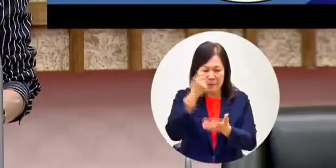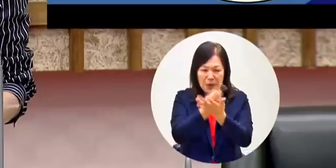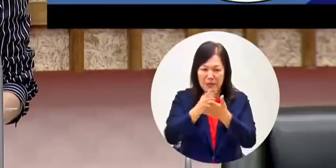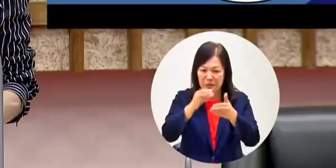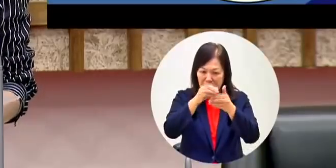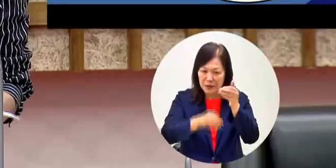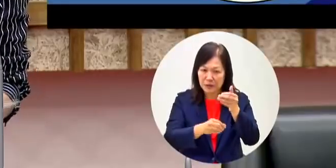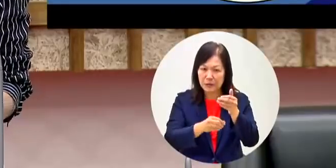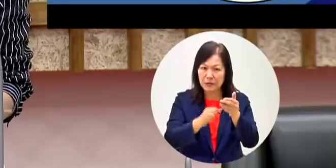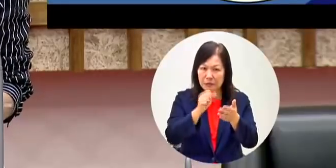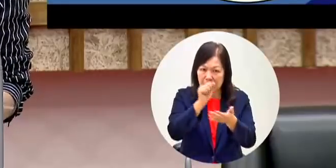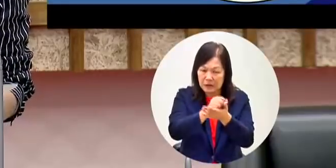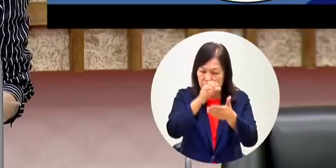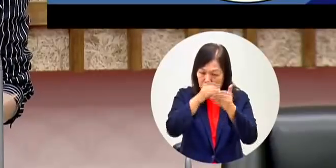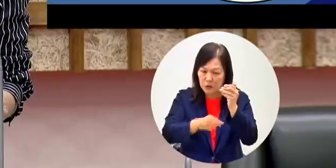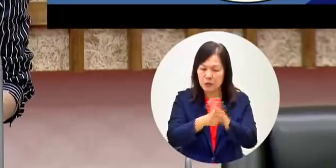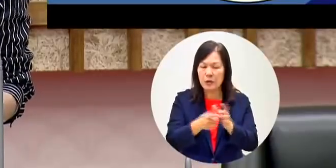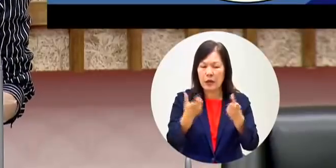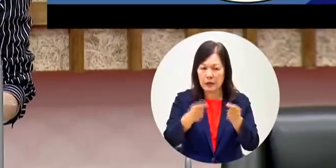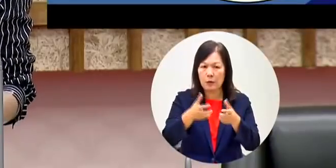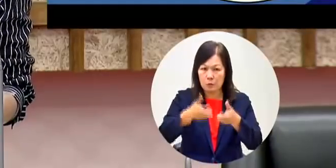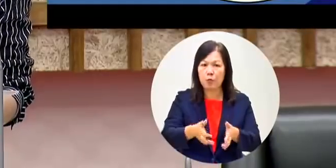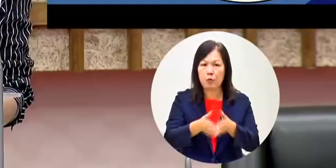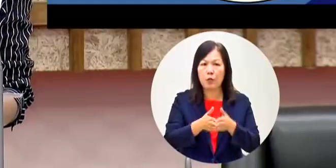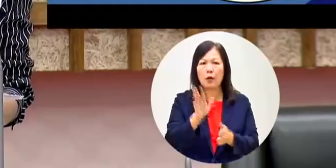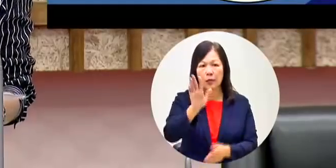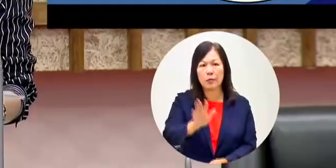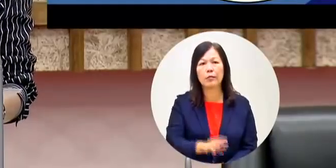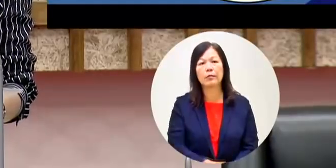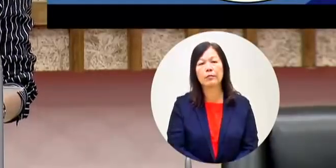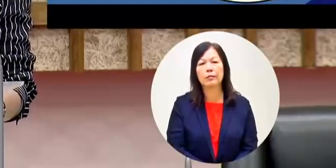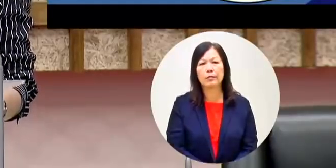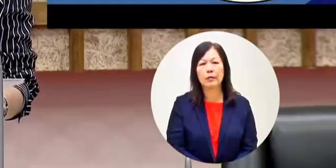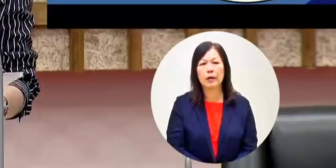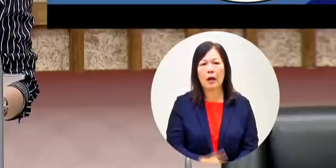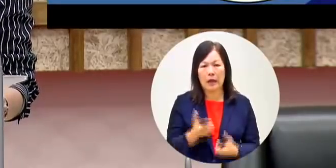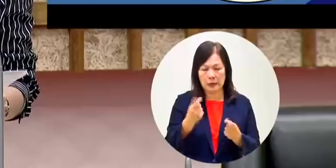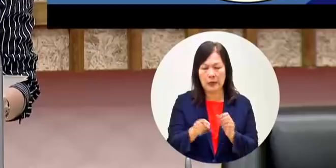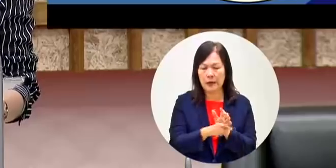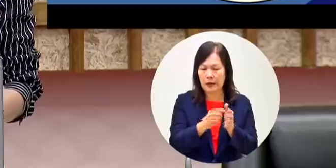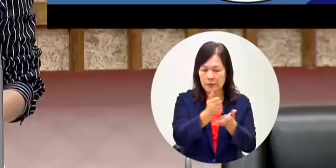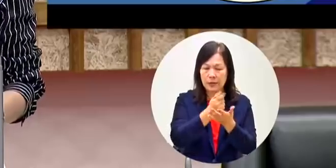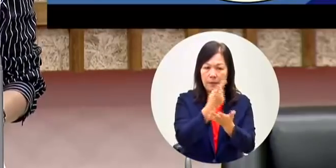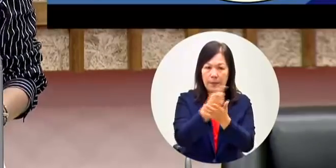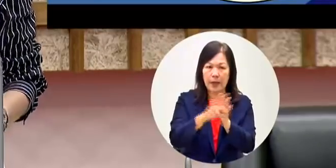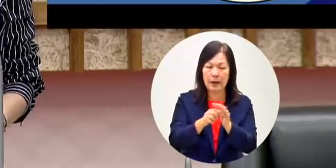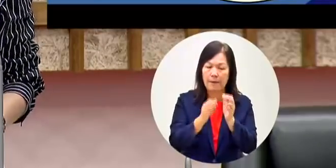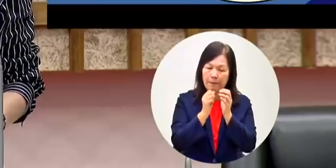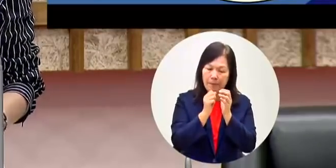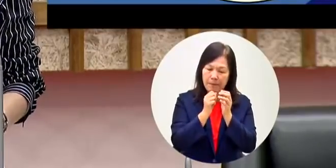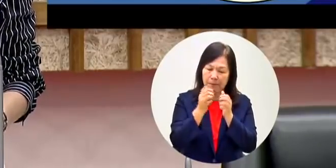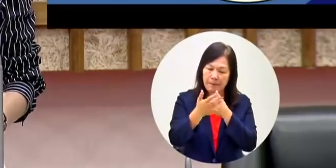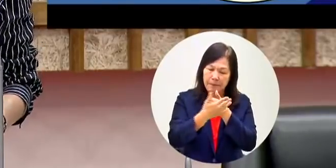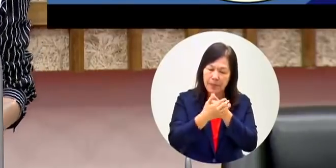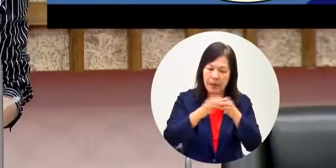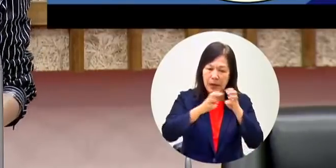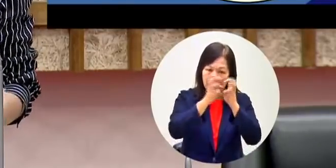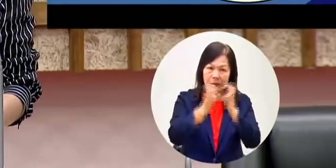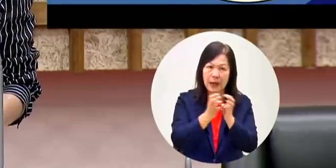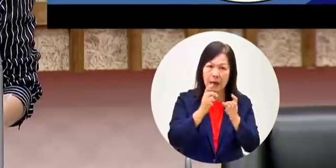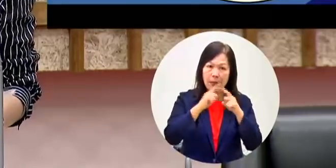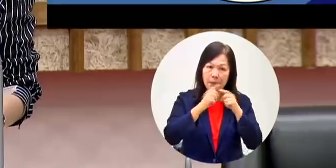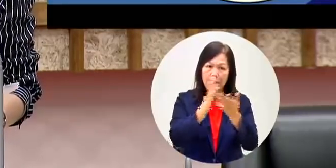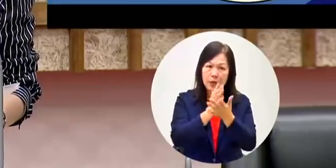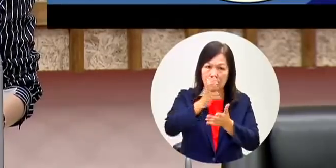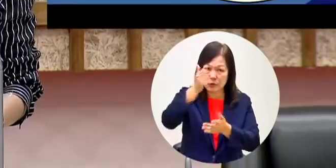的。那么我在这里呢，也要拜托我们的杨秘书长哈，您在韩市长对外呢，在打